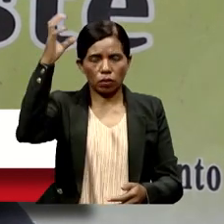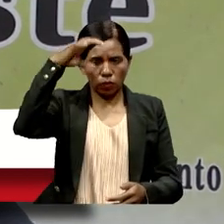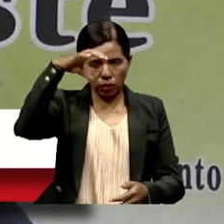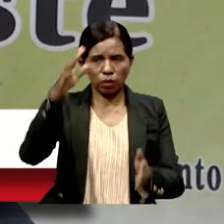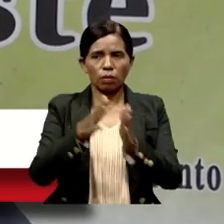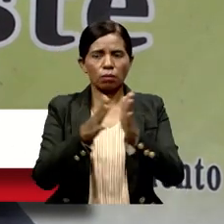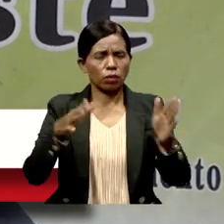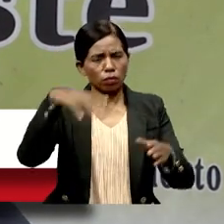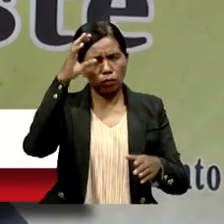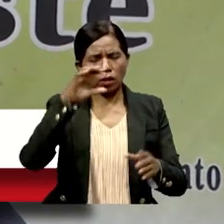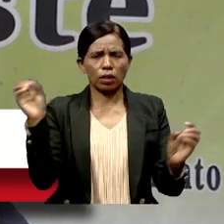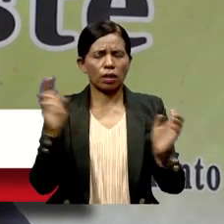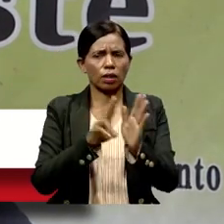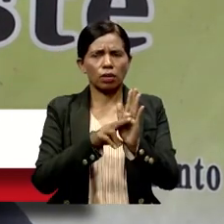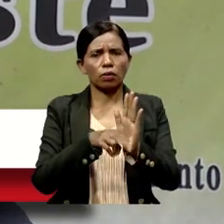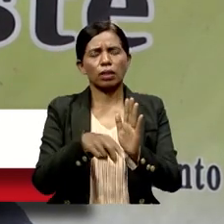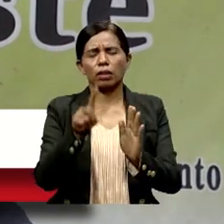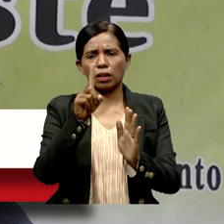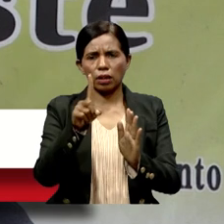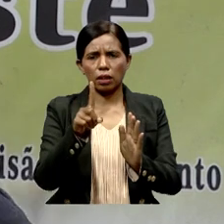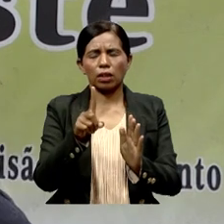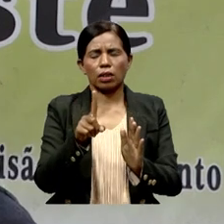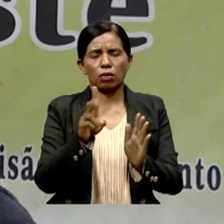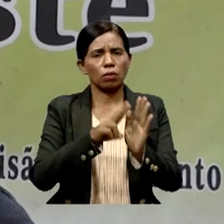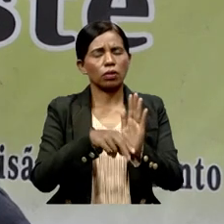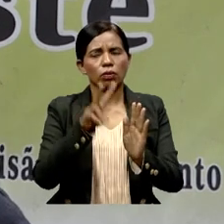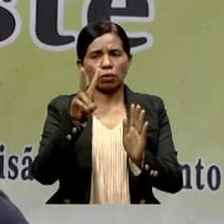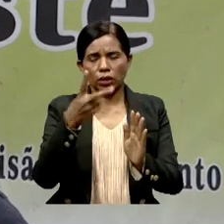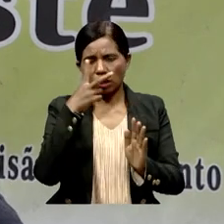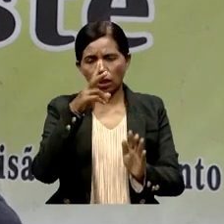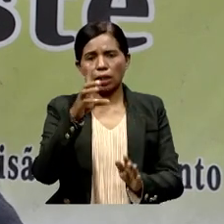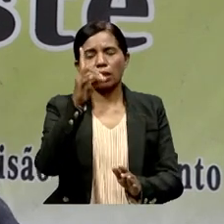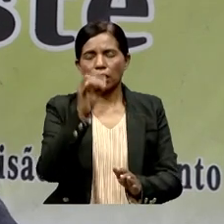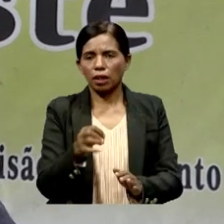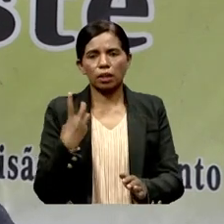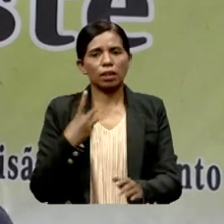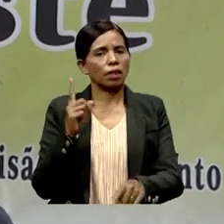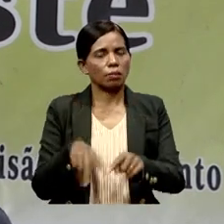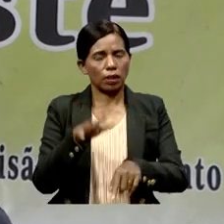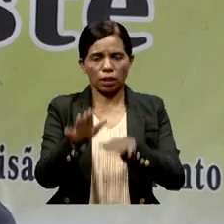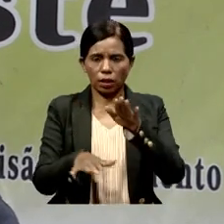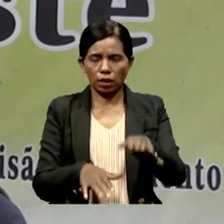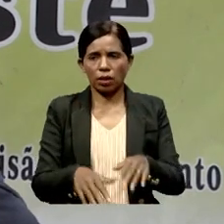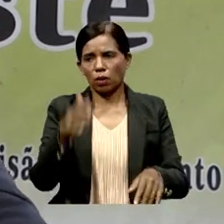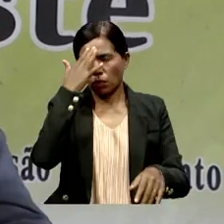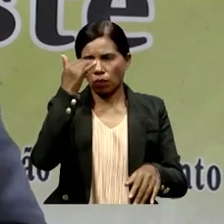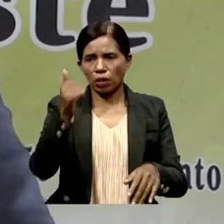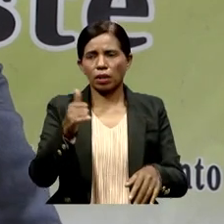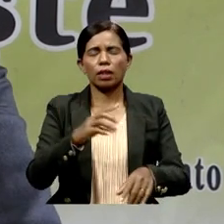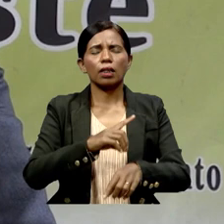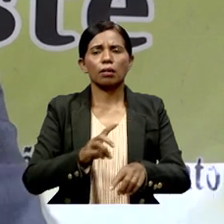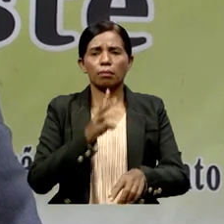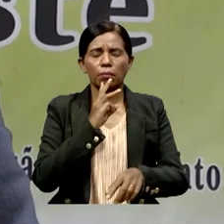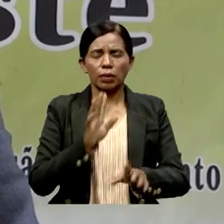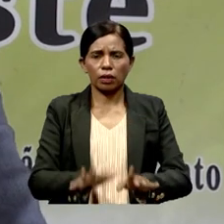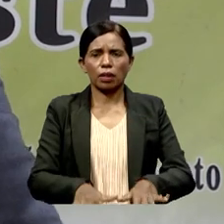udan la clear, kalau orasi dah balon de, mas dili larane itu laula dia. Awara tama saya nama inundasau ne bot ida